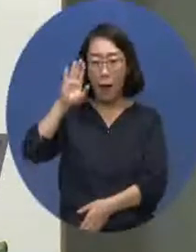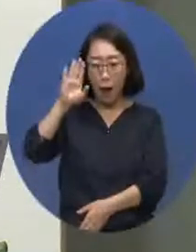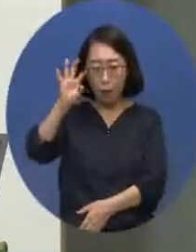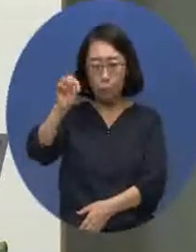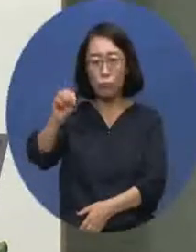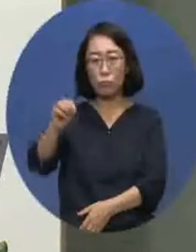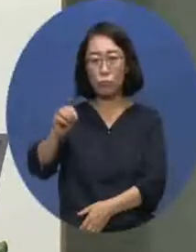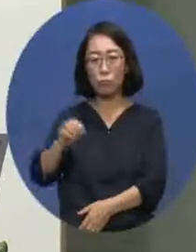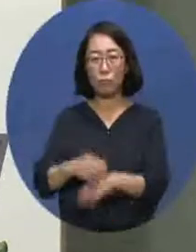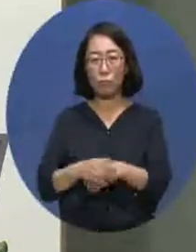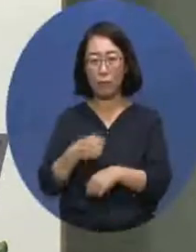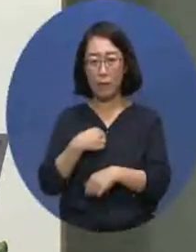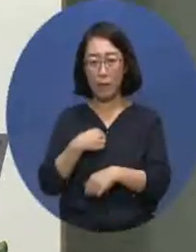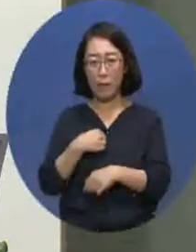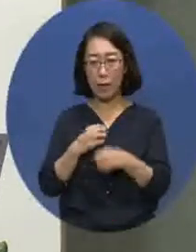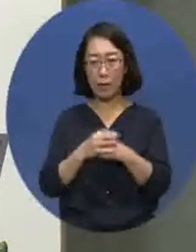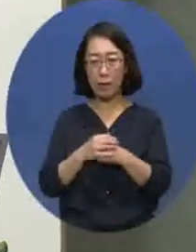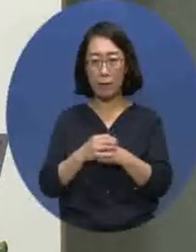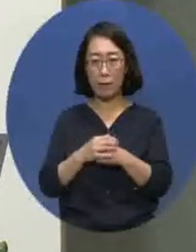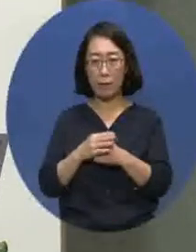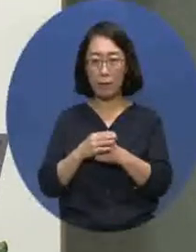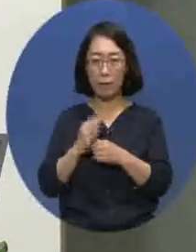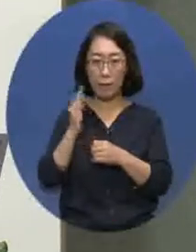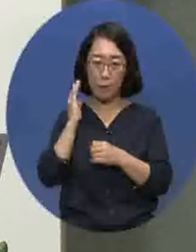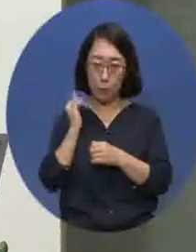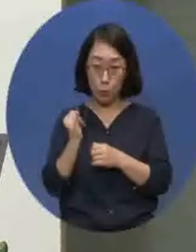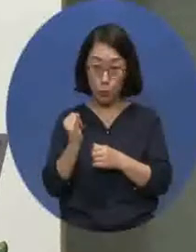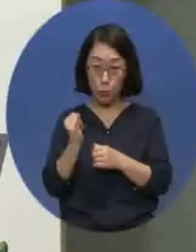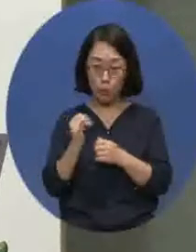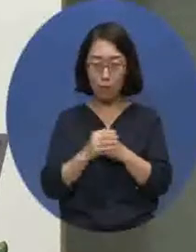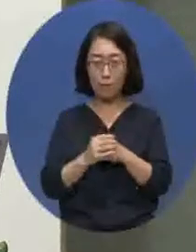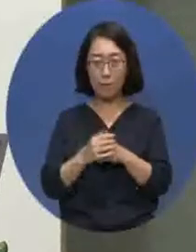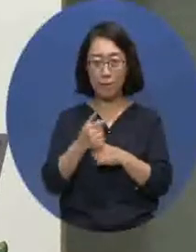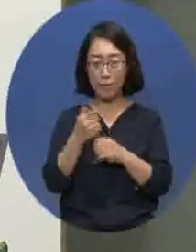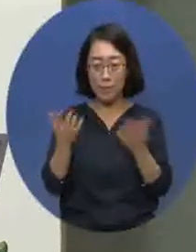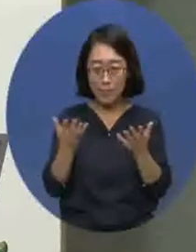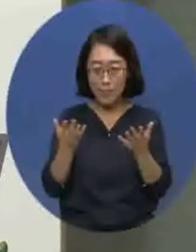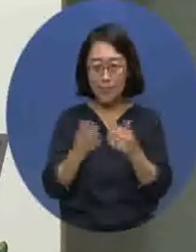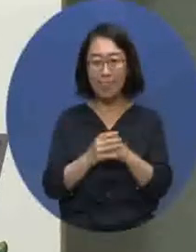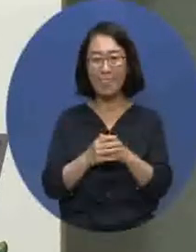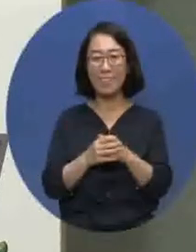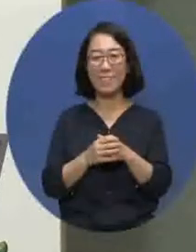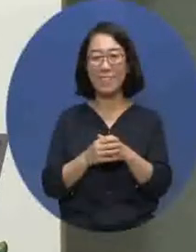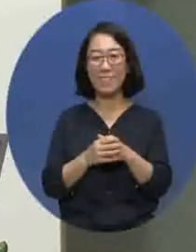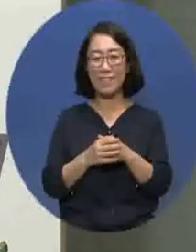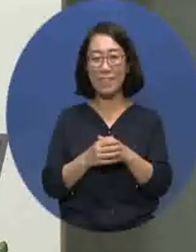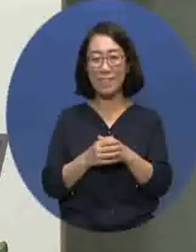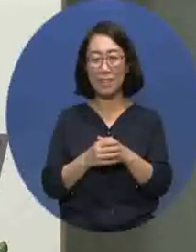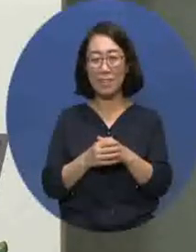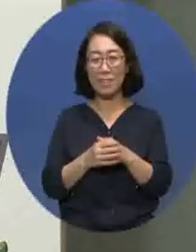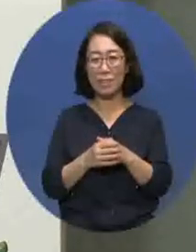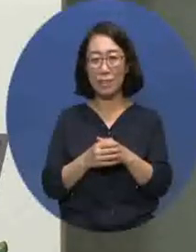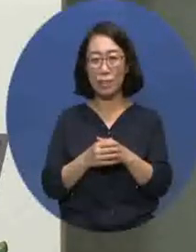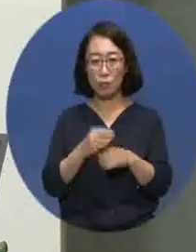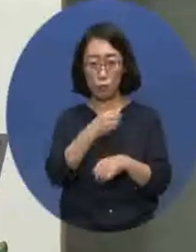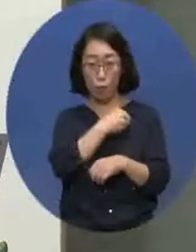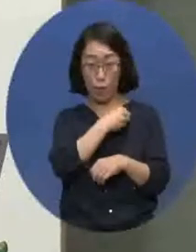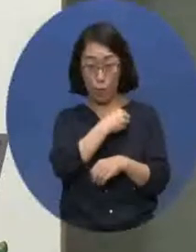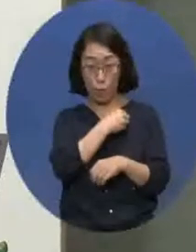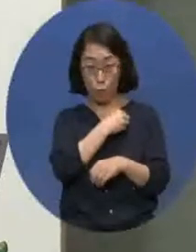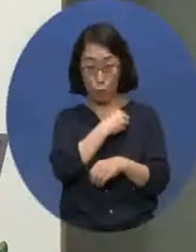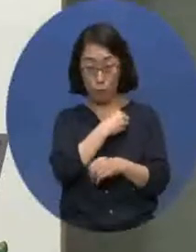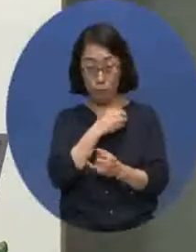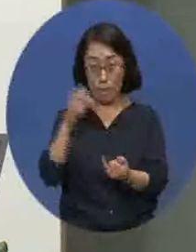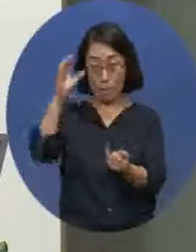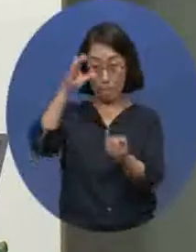만 이래 대 토즈 대통령이라고 큰 일본의 에 여성 국회의원으로 당선